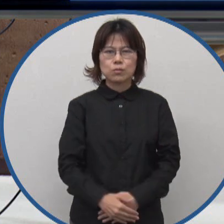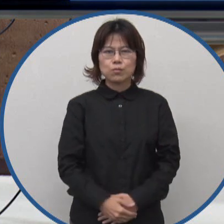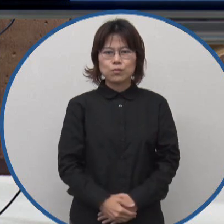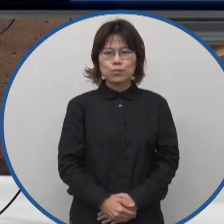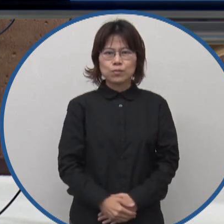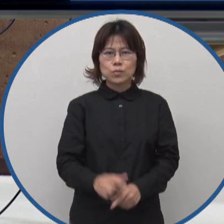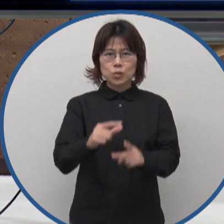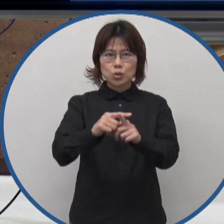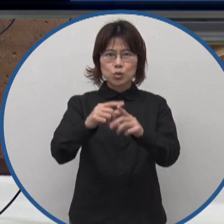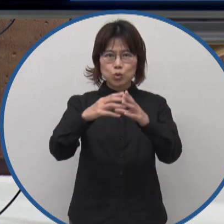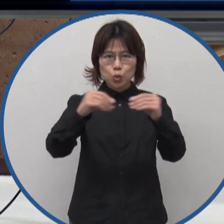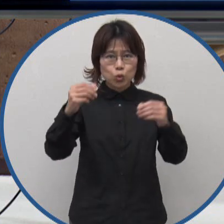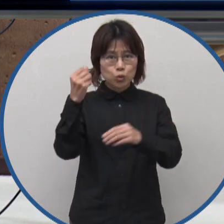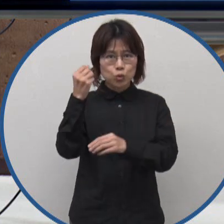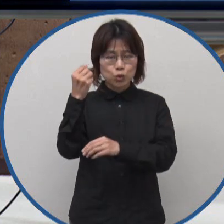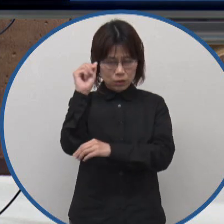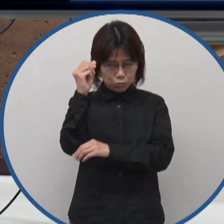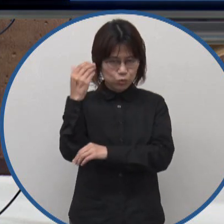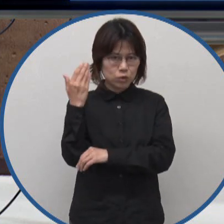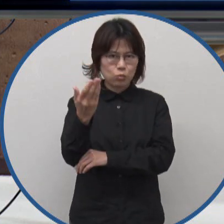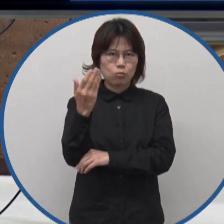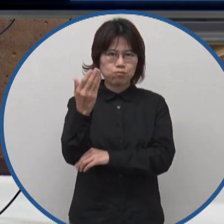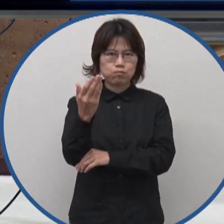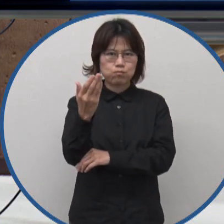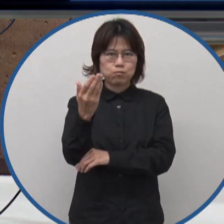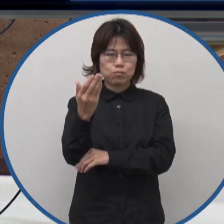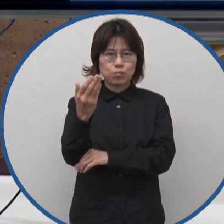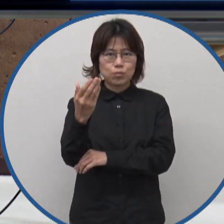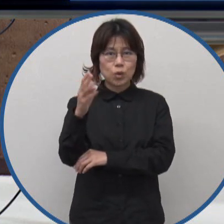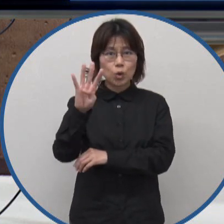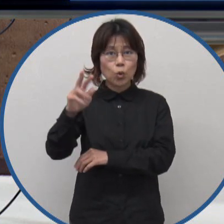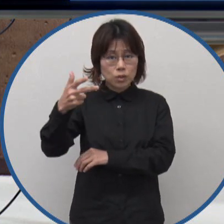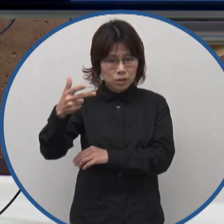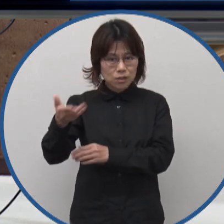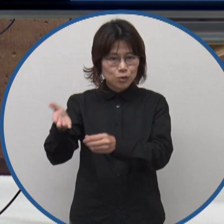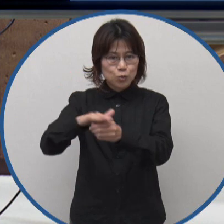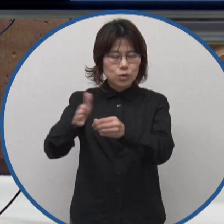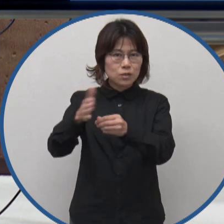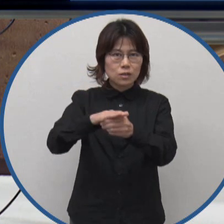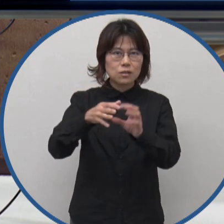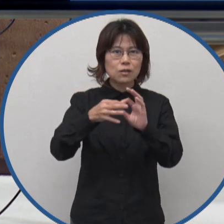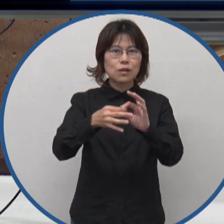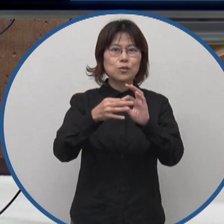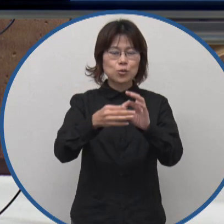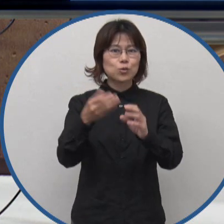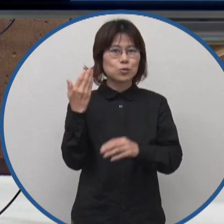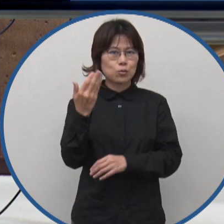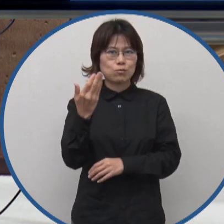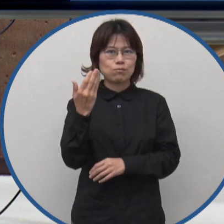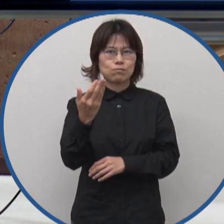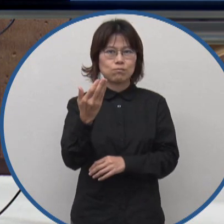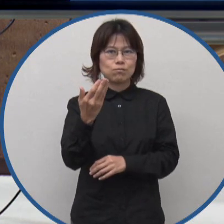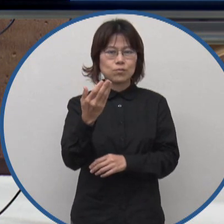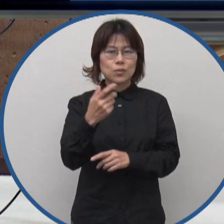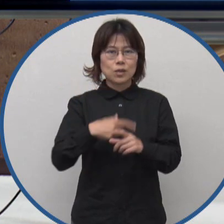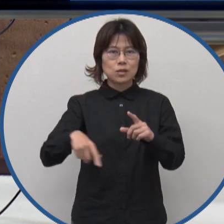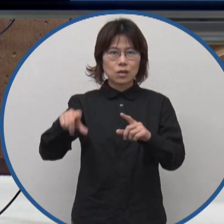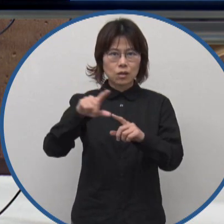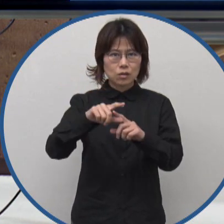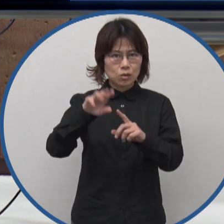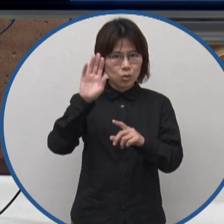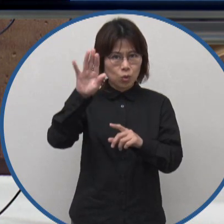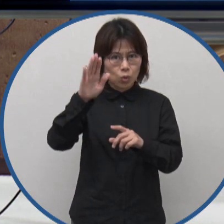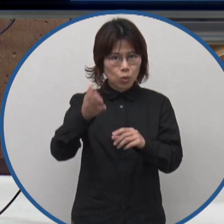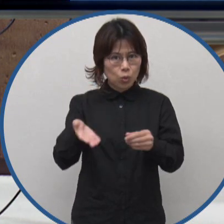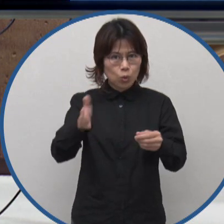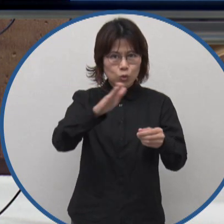中国新聞の長久です。あの追加の4市に関連してのですけれども、あ、まあさらに例えば今後追